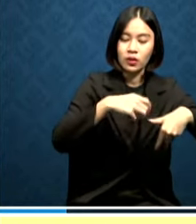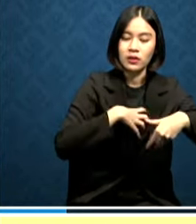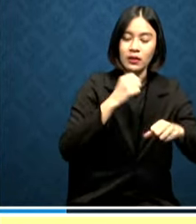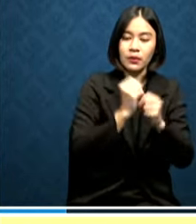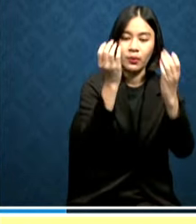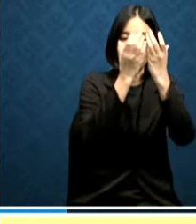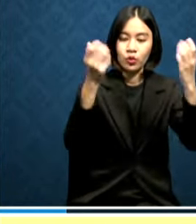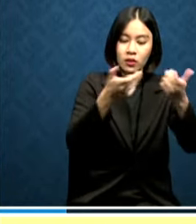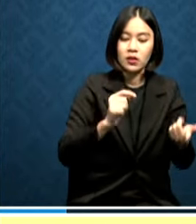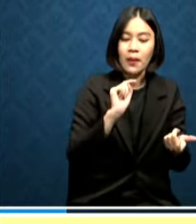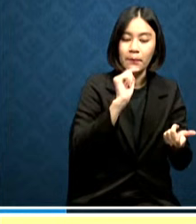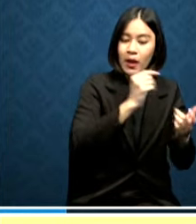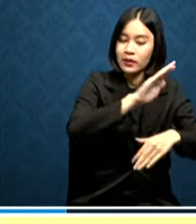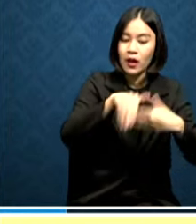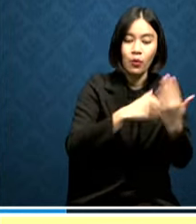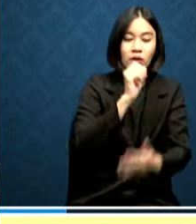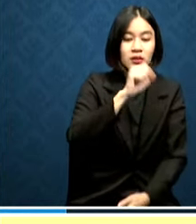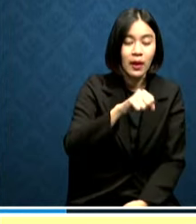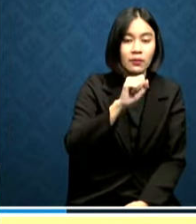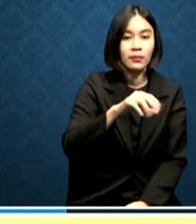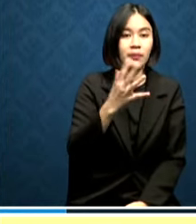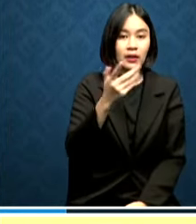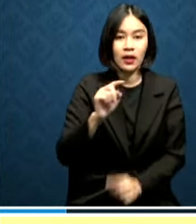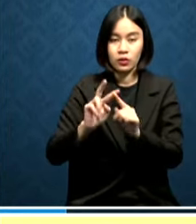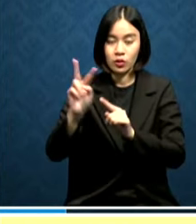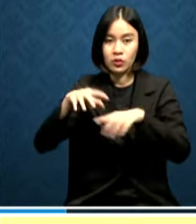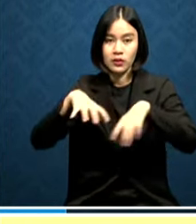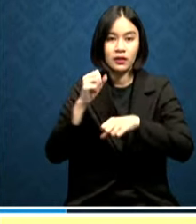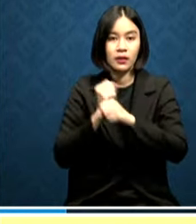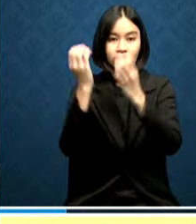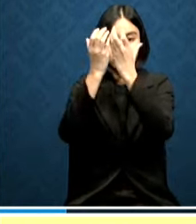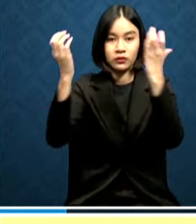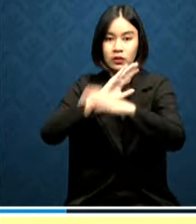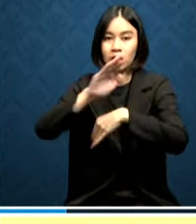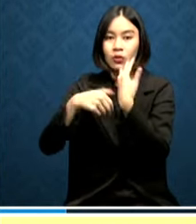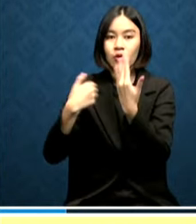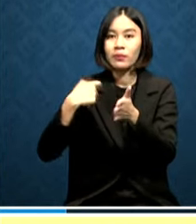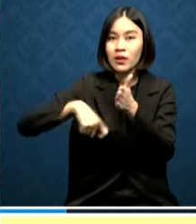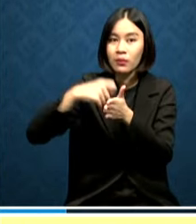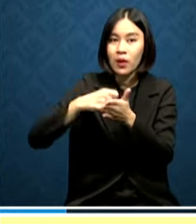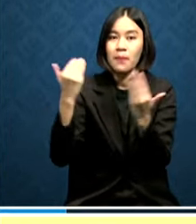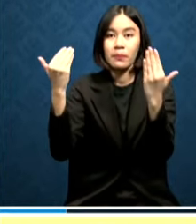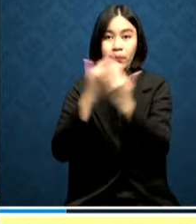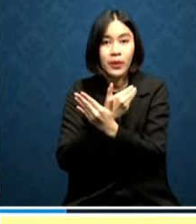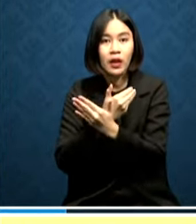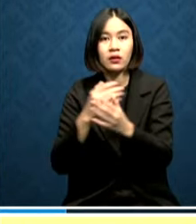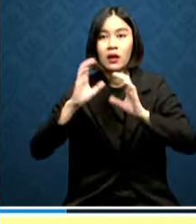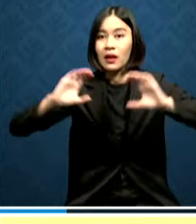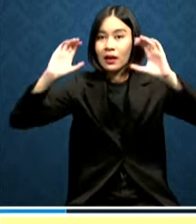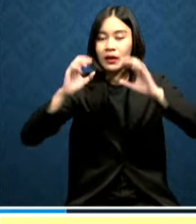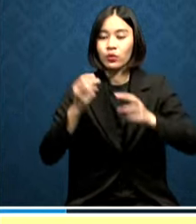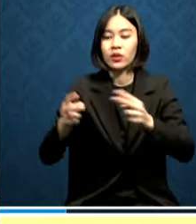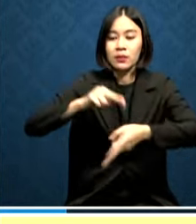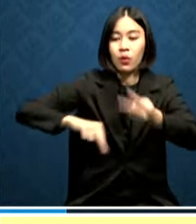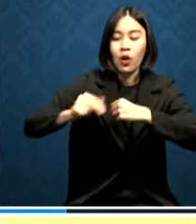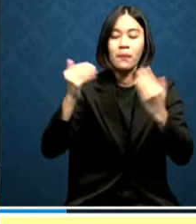รมนูญฉบับใหม่ทั้งฉบับหรือไม่คำถามที่สองจัดทำรัฐธรรมนูญทั้งฉบับนั้นมีเงื่อนไขจะไม่เปลี่ยนรูปแบบรัฐและรูปแบบการปกครอง